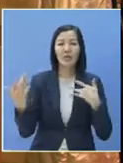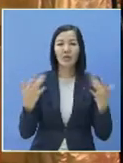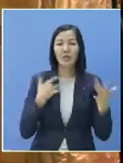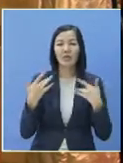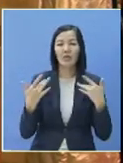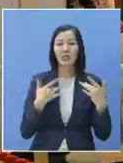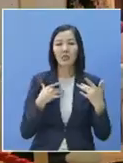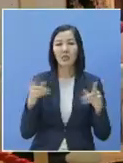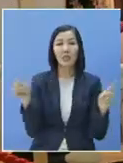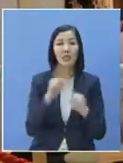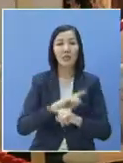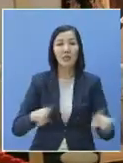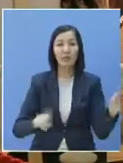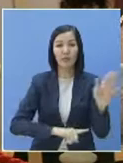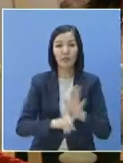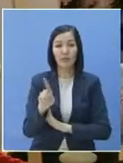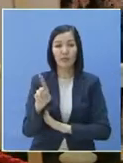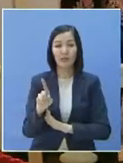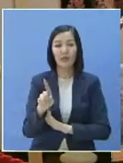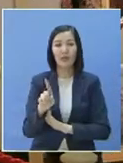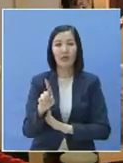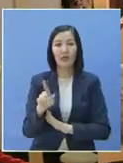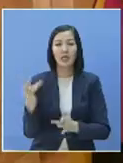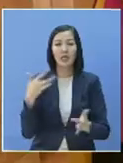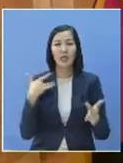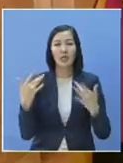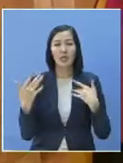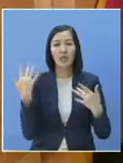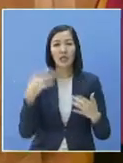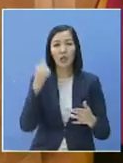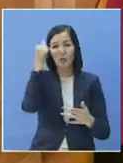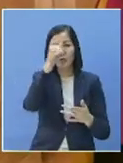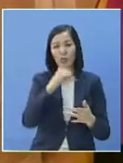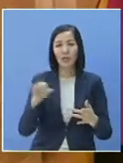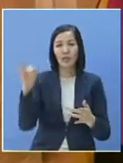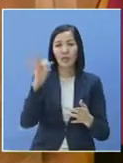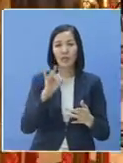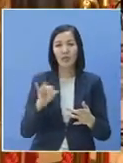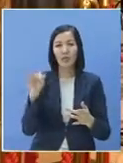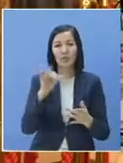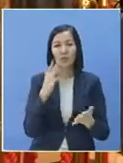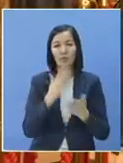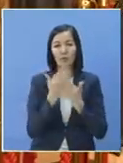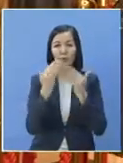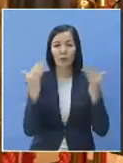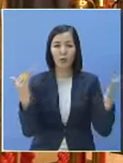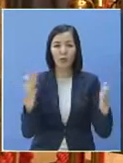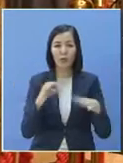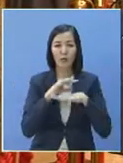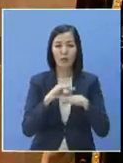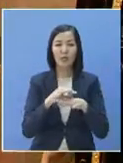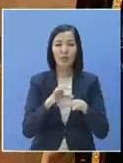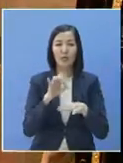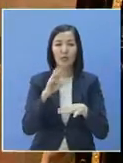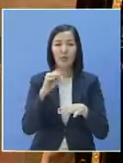ерекше басталды. Өнерсүйер қауым үшін бұл күні театрдың жарты ғасырлық тарихынан сыр шертетін арнайы көрме ұйымдастырылды. Онда Бекен